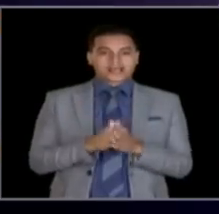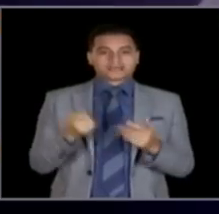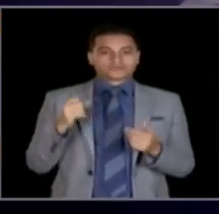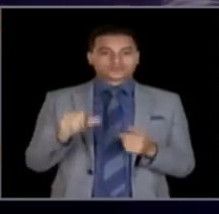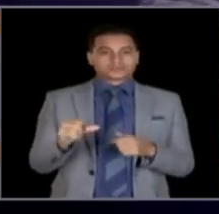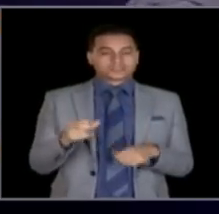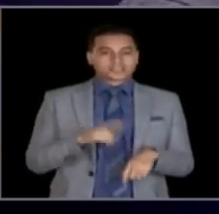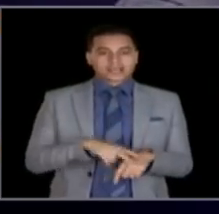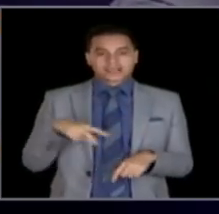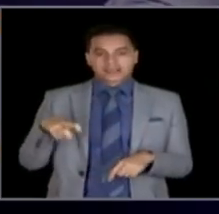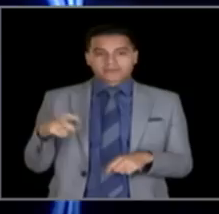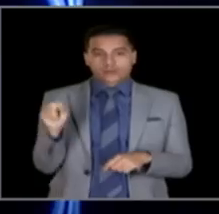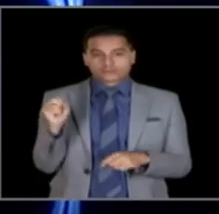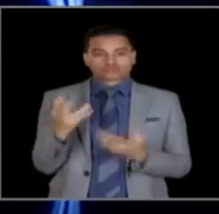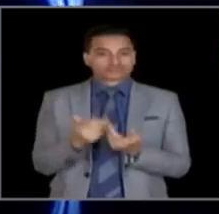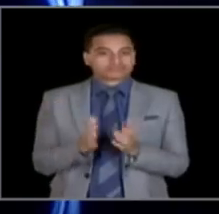95. 80 و25